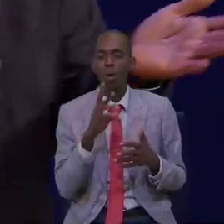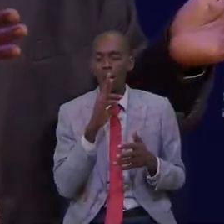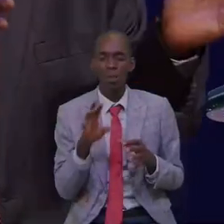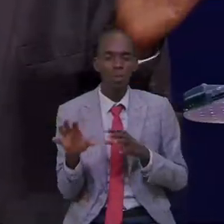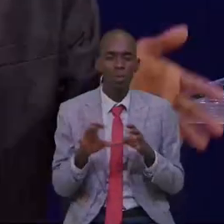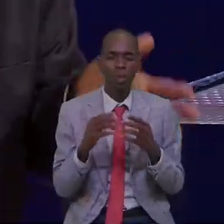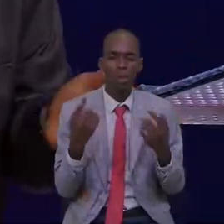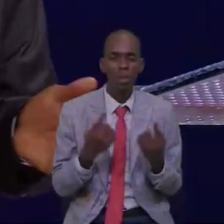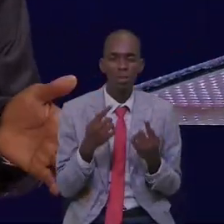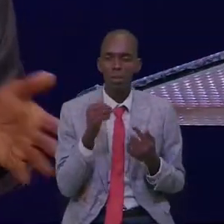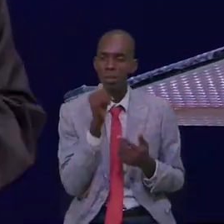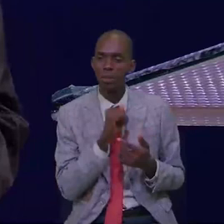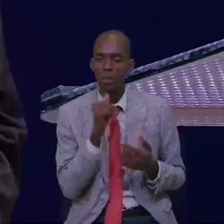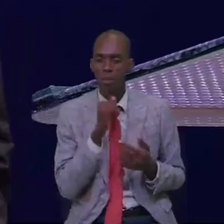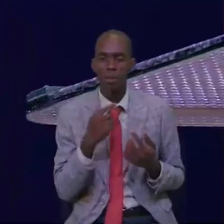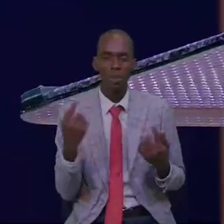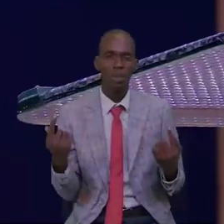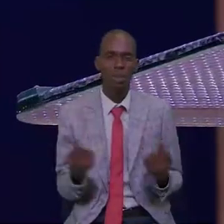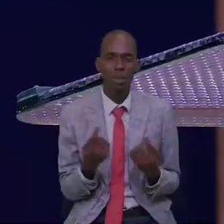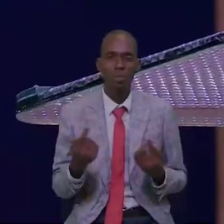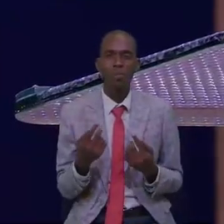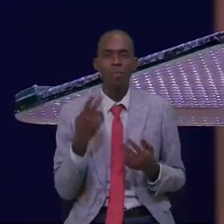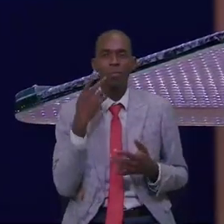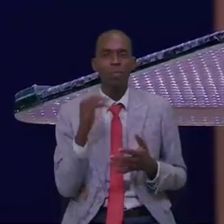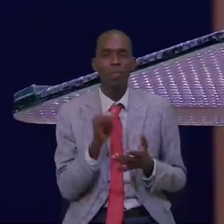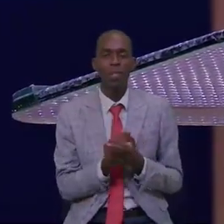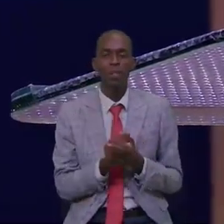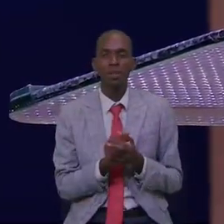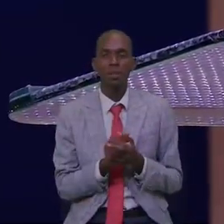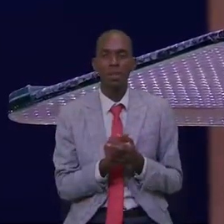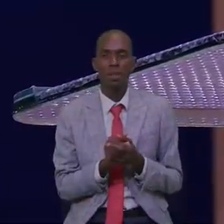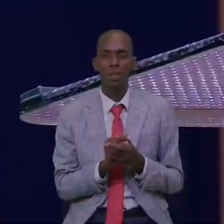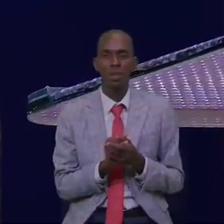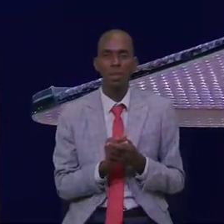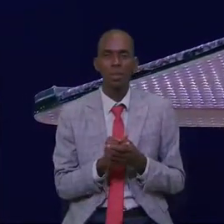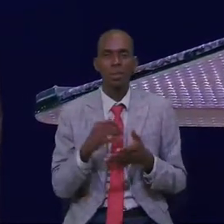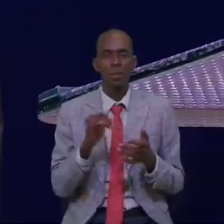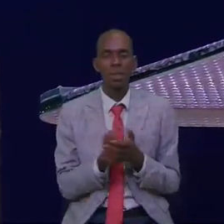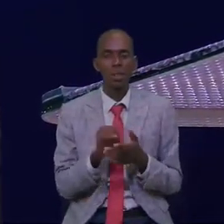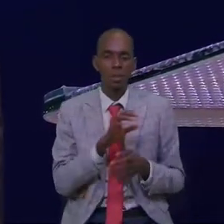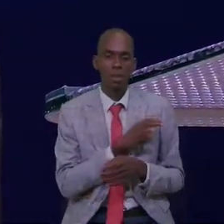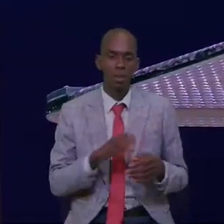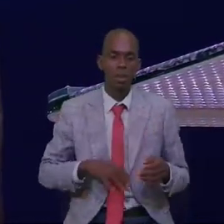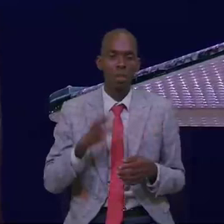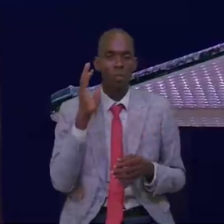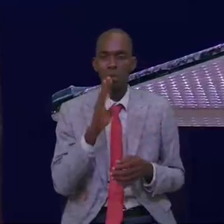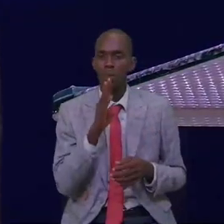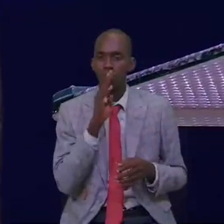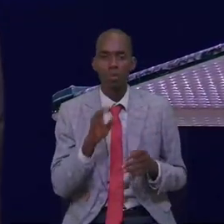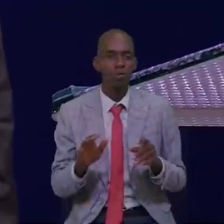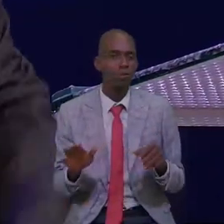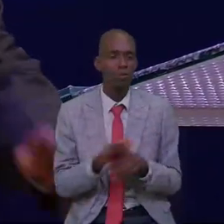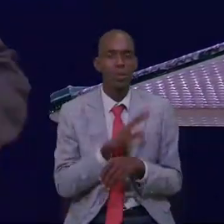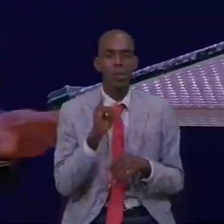péché caché. Alors, et ils ont entendu parler du Sauveur, mais ils sont trop